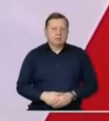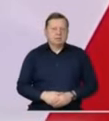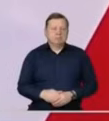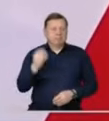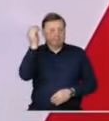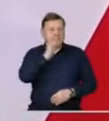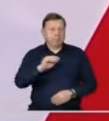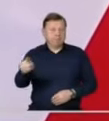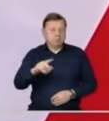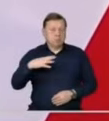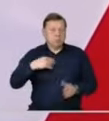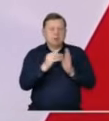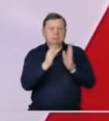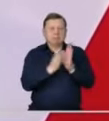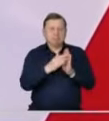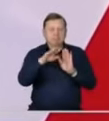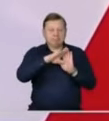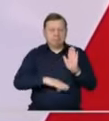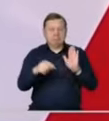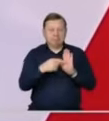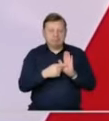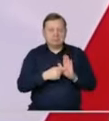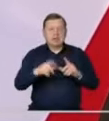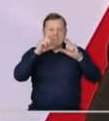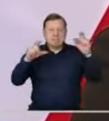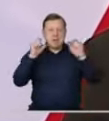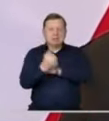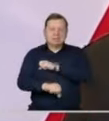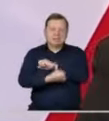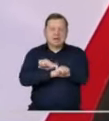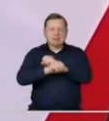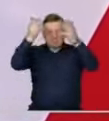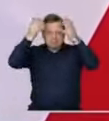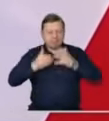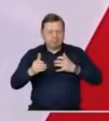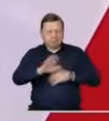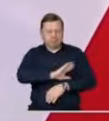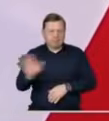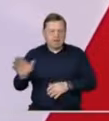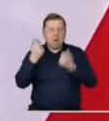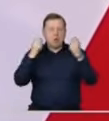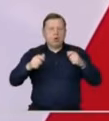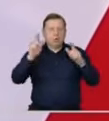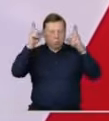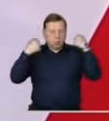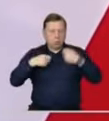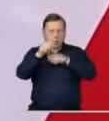wycofywali się z zapisów, które dopuszczały możliwość zastępowania maseczek przyłbicami bądź chustą